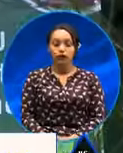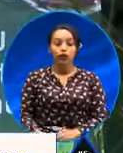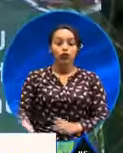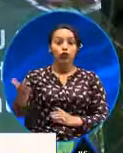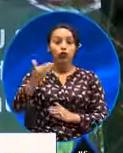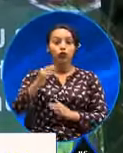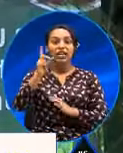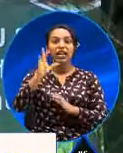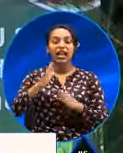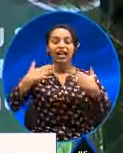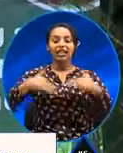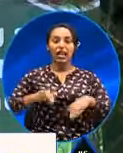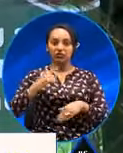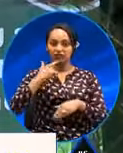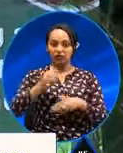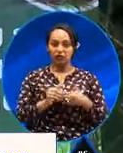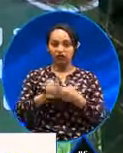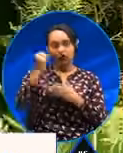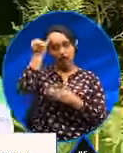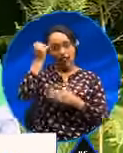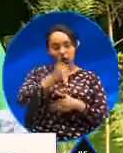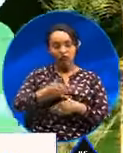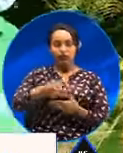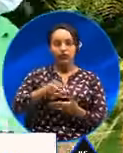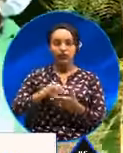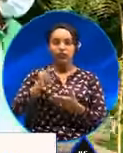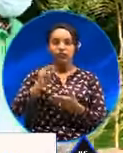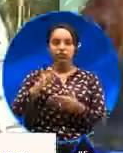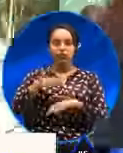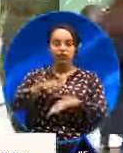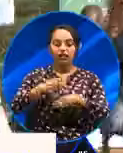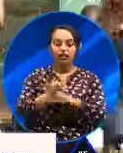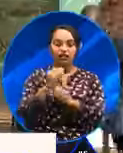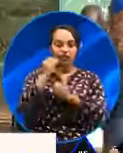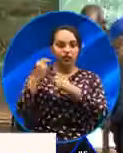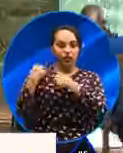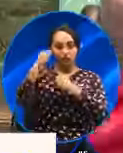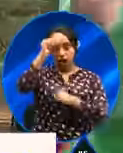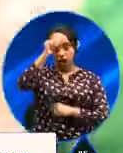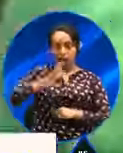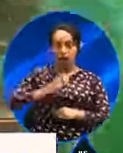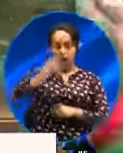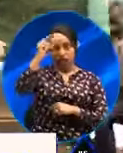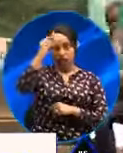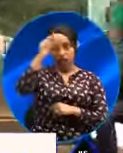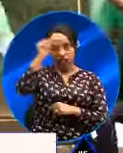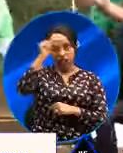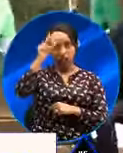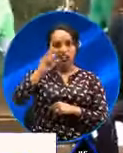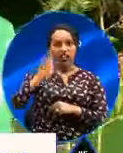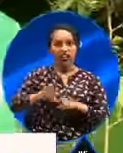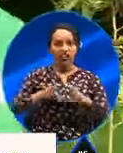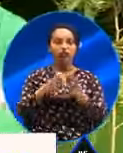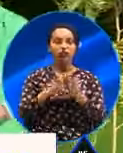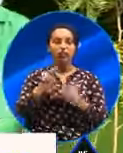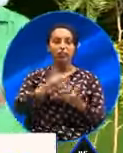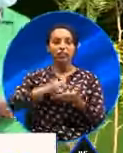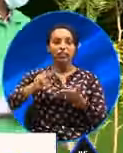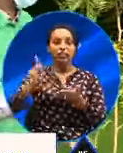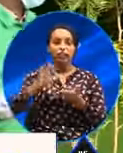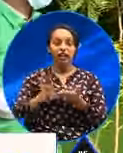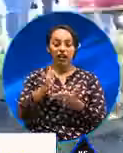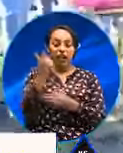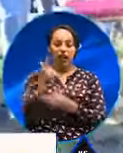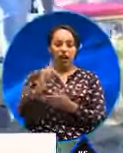ኑ የካንና አልብስ በሚል መሪ ሐሳብ የአዲስ አበባ ከተማ ብልጽግና ፓርቲ ጽፈት ቤት ኃላፊ አቶ መለስ አለሙ በየካ ክፍለ ከተማ ሚሊኒየም